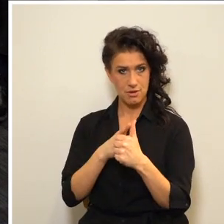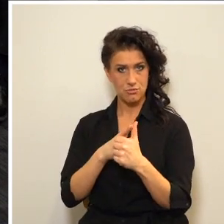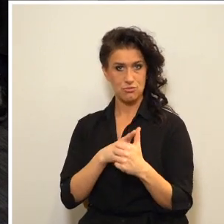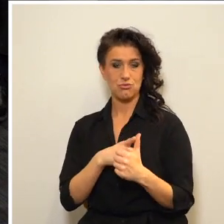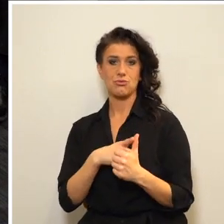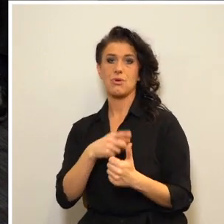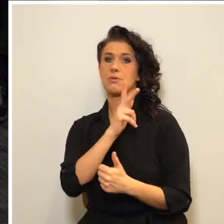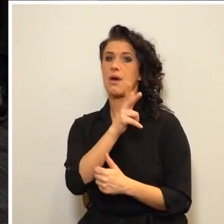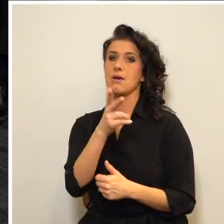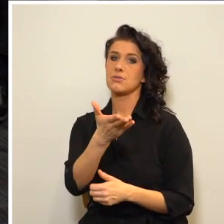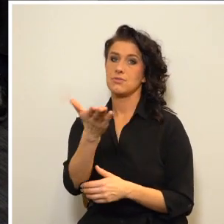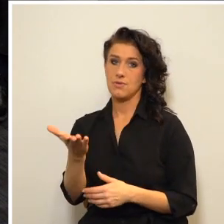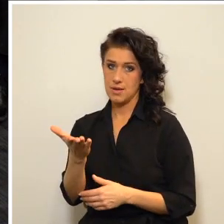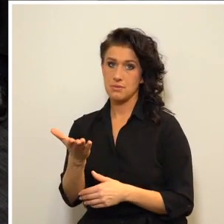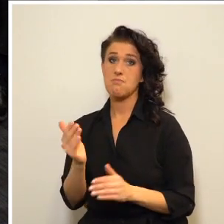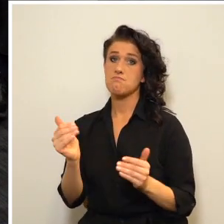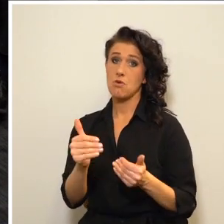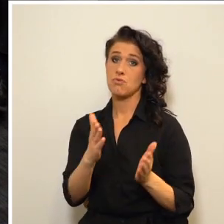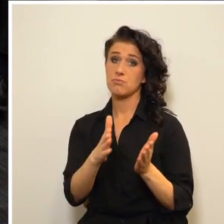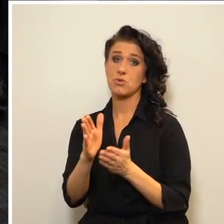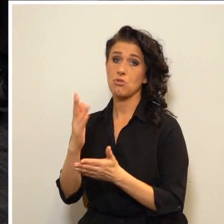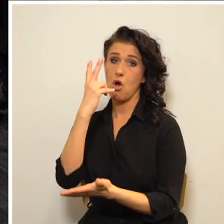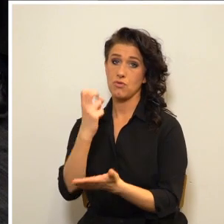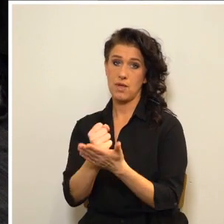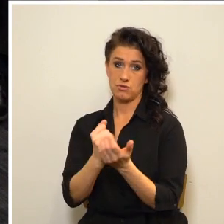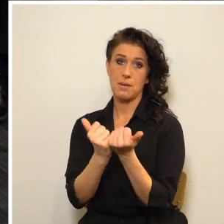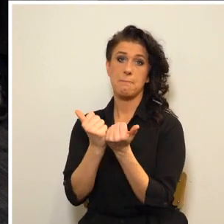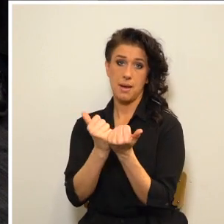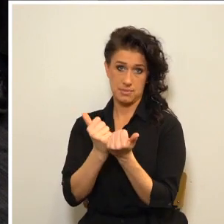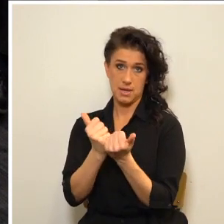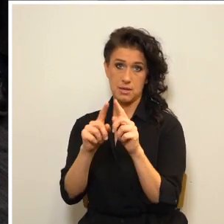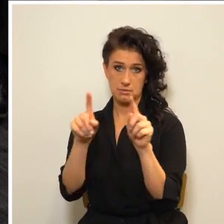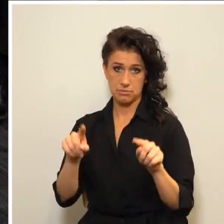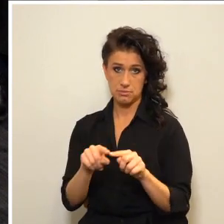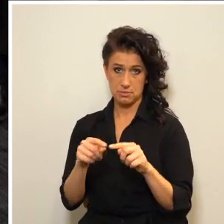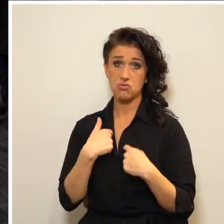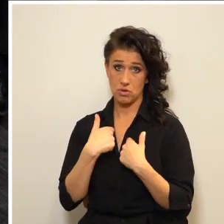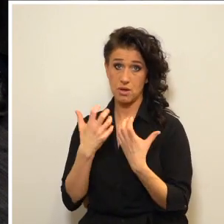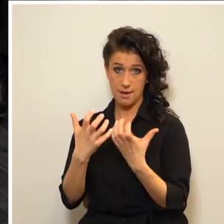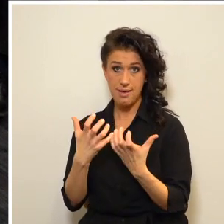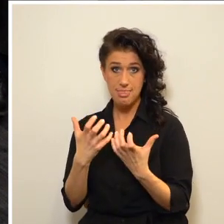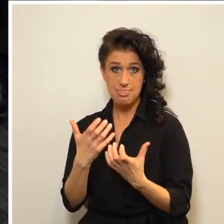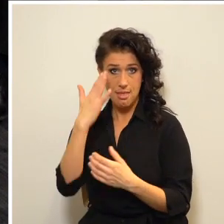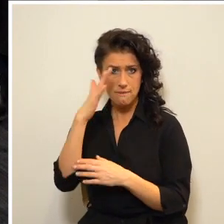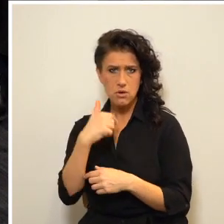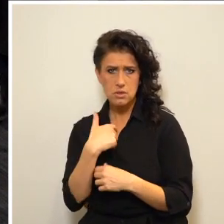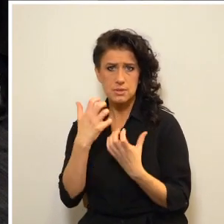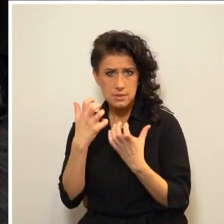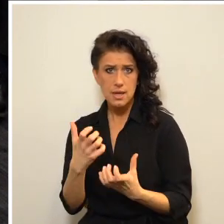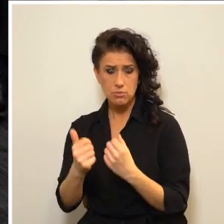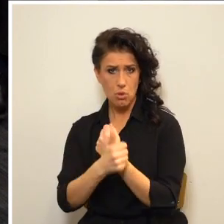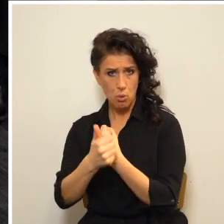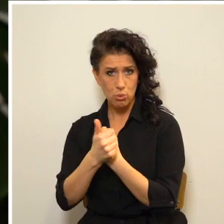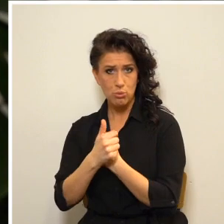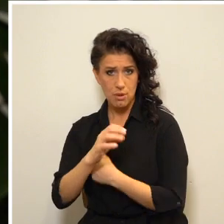nas może przygotować sobie oświadczenie woli które może nosić gdzieś przy sobie jako jako dokument